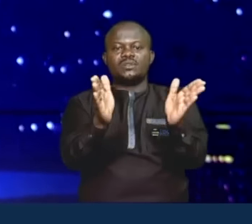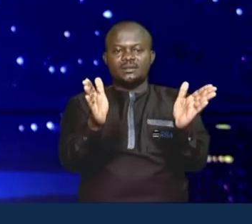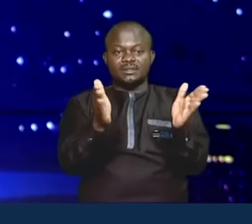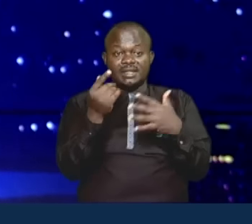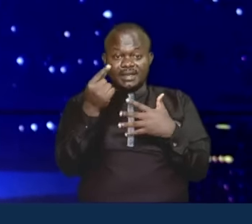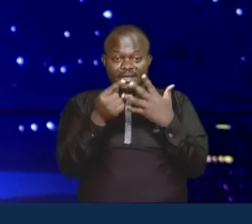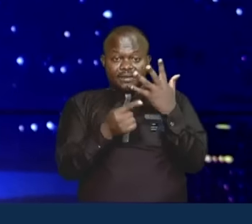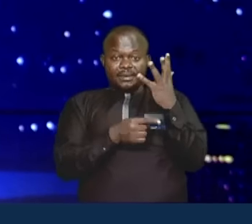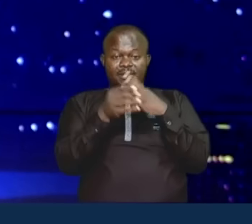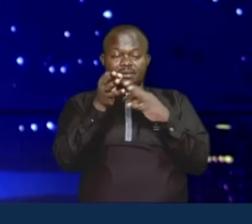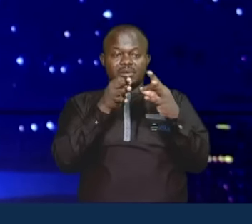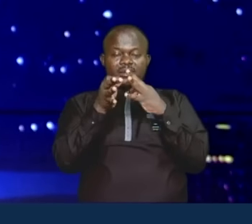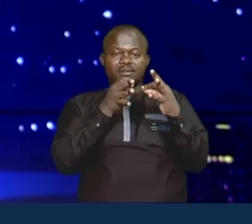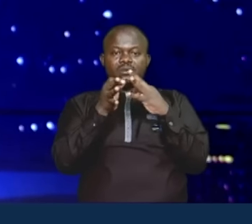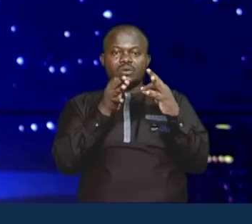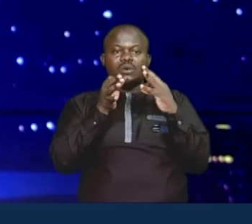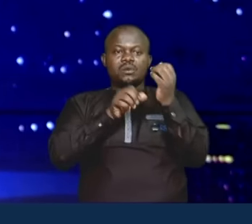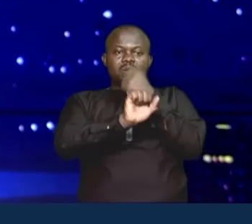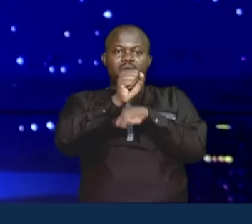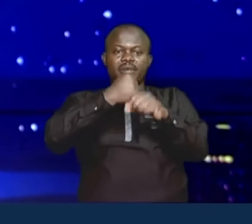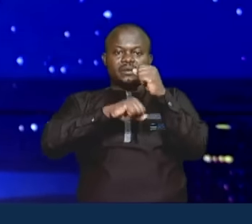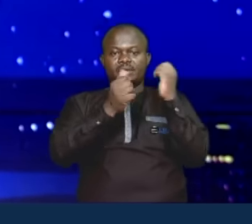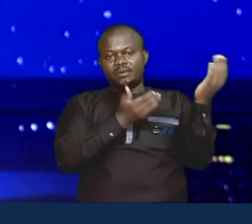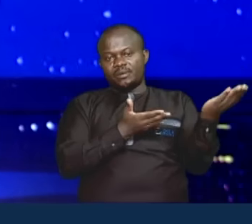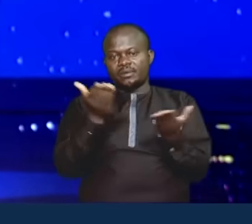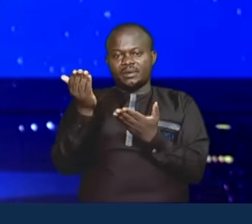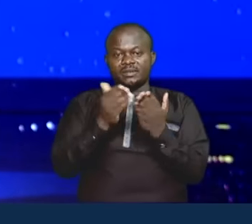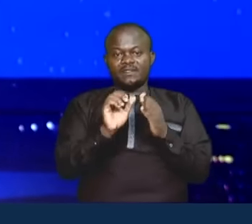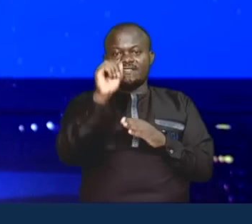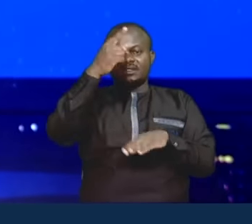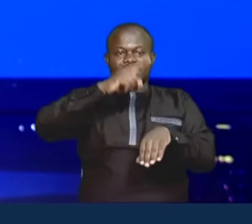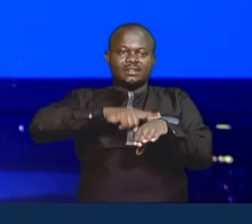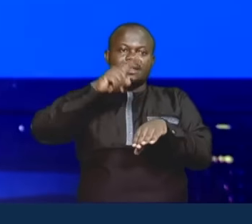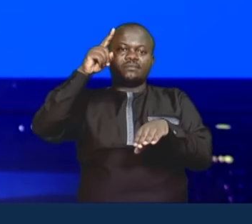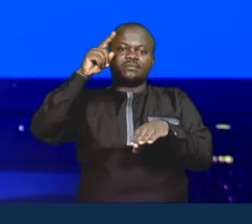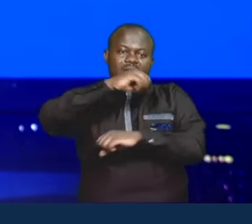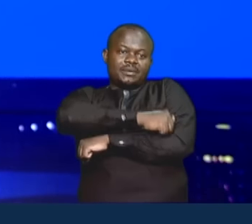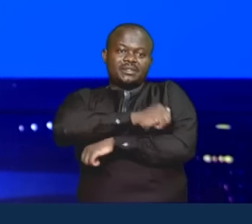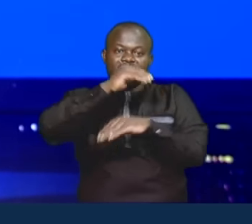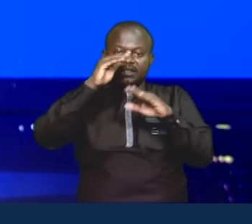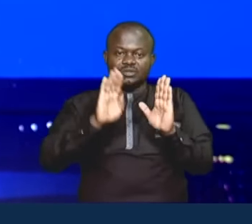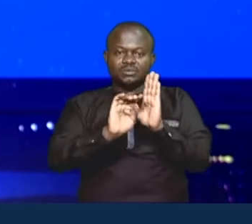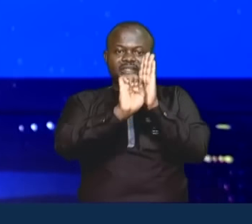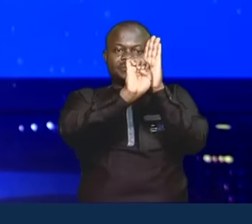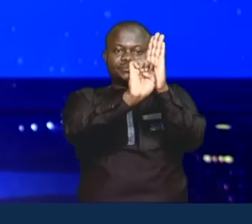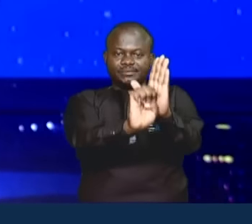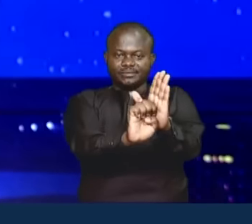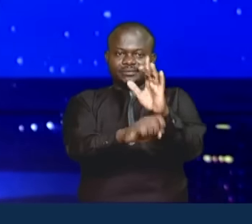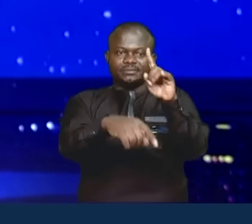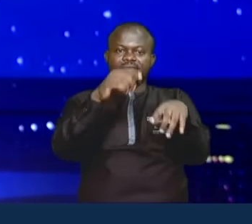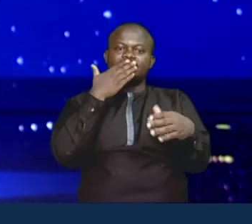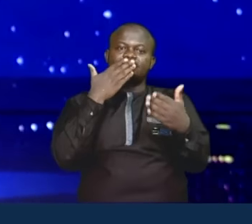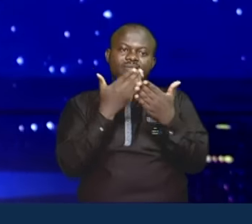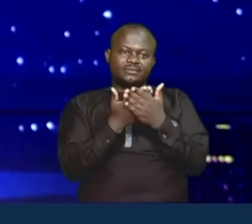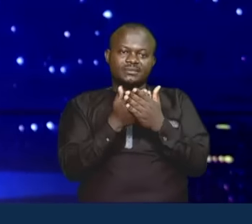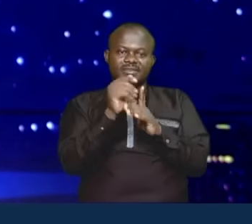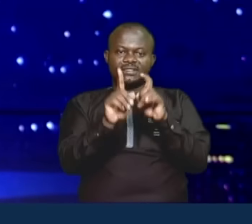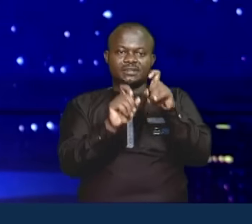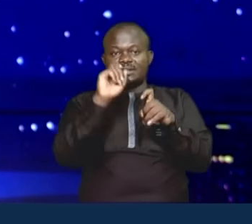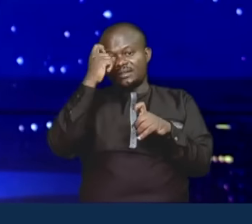ni byagarutsweho mu muhango wo kwakira bwa mbere abanyeshuri b'intoranwa batsinze neza ibizamini bya leta